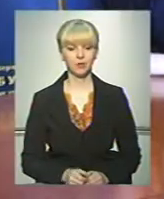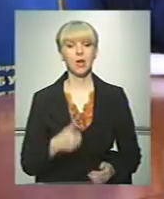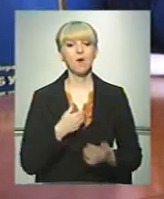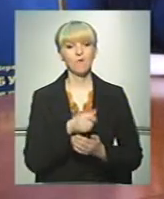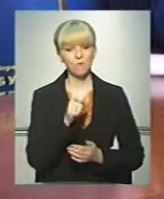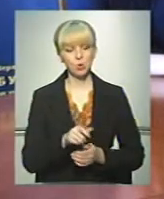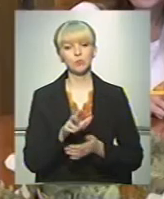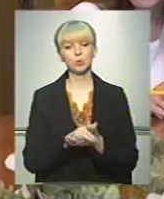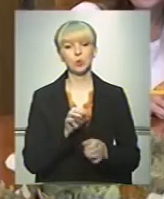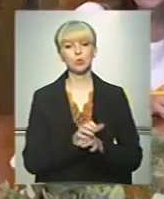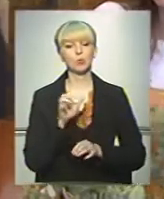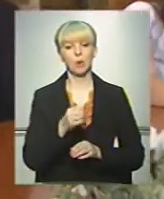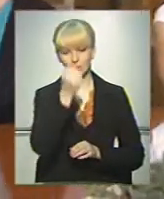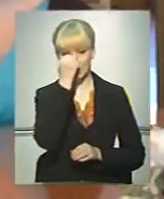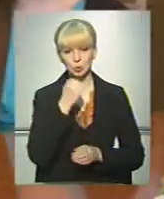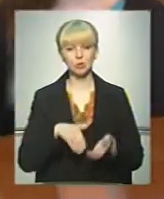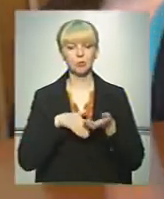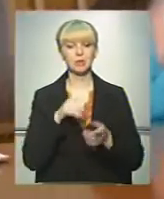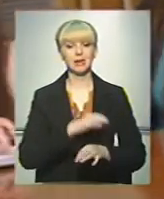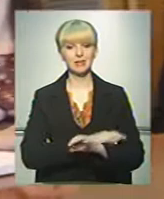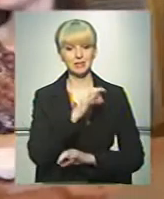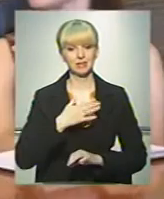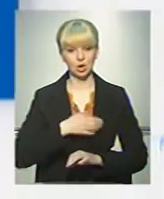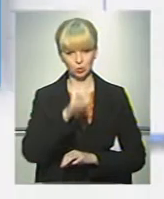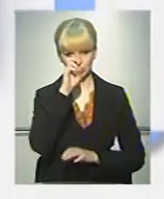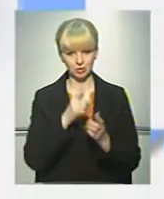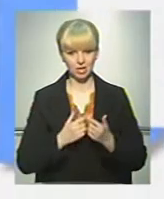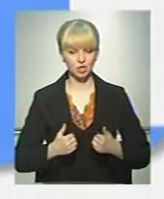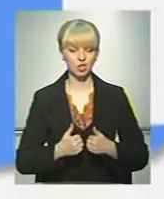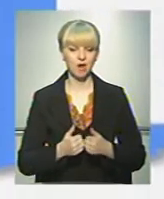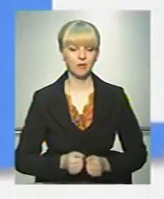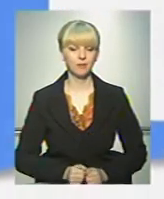Волонтери продовжують доправляти гуманітарну допомогу на схід нашої держави.